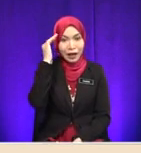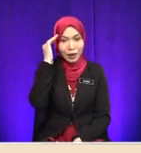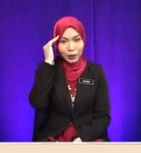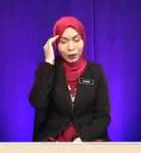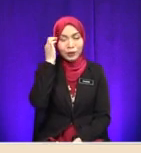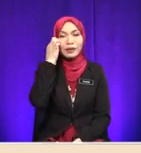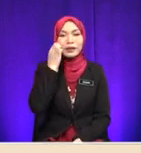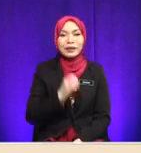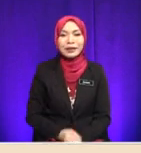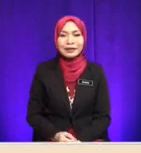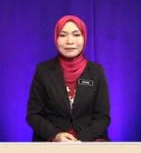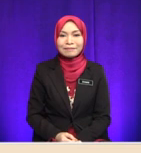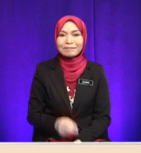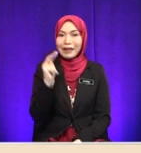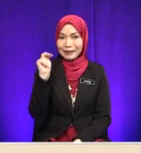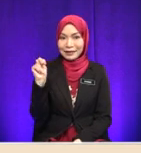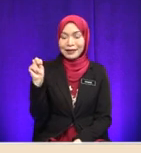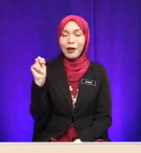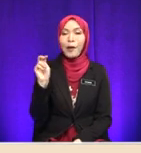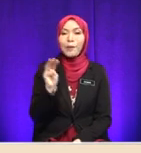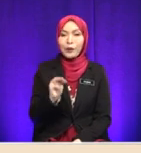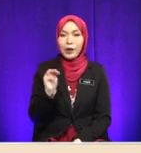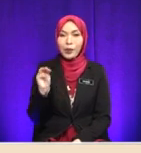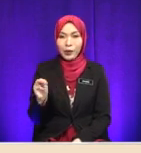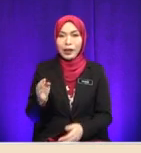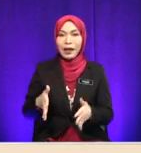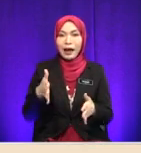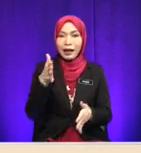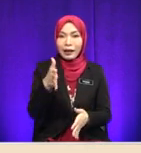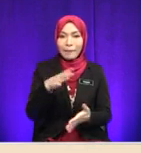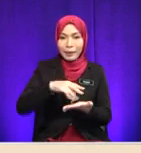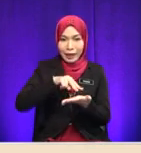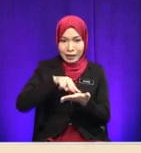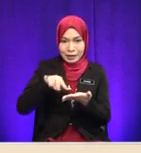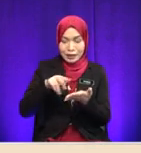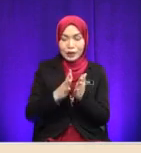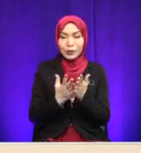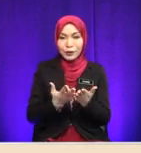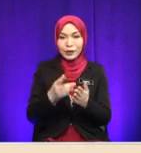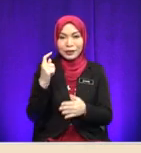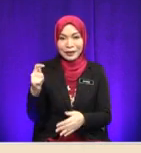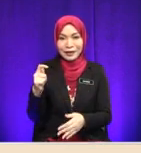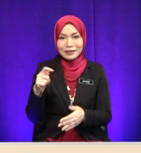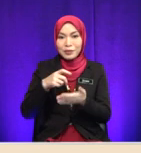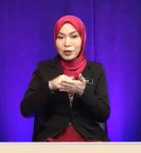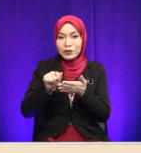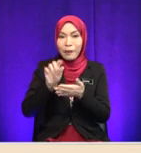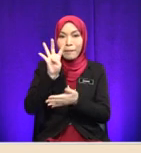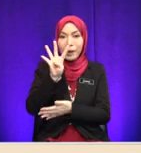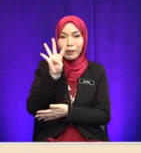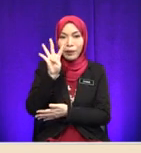dalam buku teks tingkatan 5 muka surat 44. Jadi apa perkara yang sudah diketahui tentang